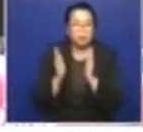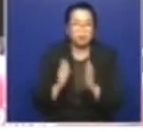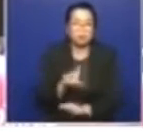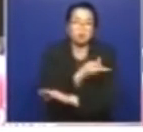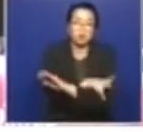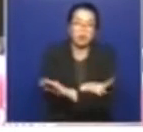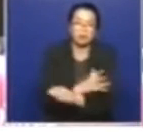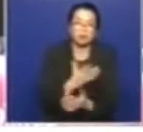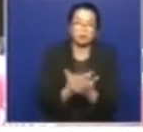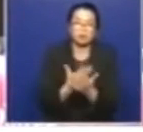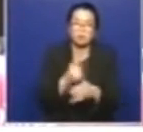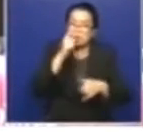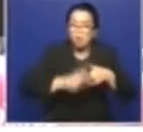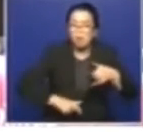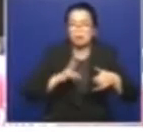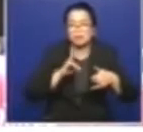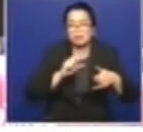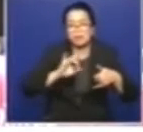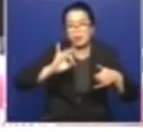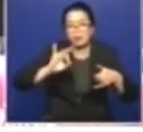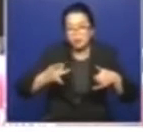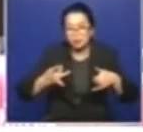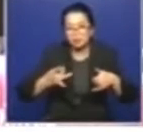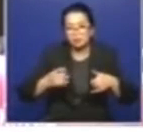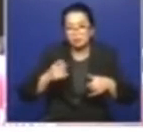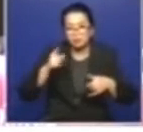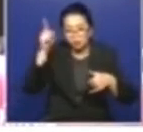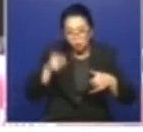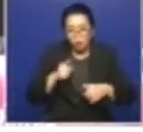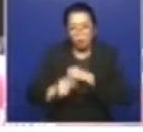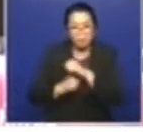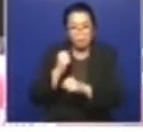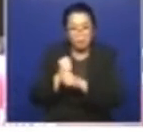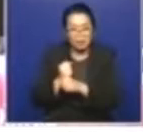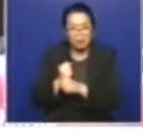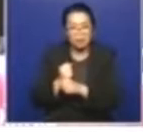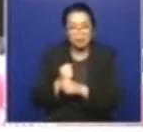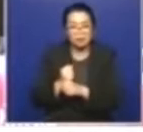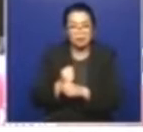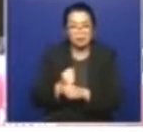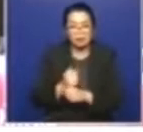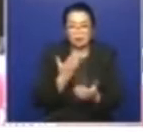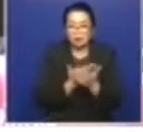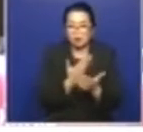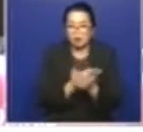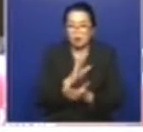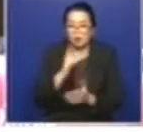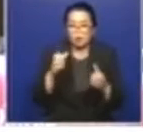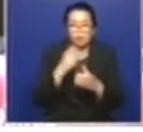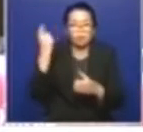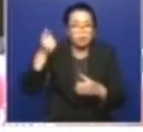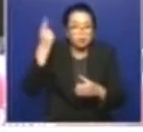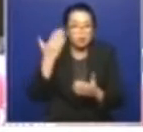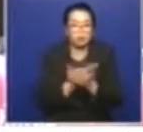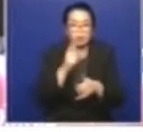หัวหนึ่ง 780,000 ต่อปีนะส่วนแบ่งของคนภูเก็ตเอาจากเงินนักท่องเที่ยวนะ 780,000